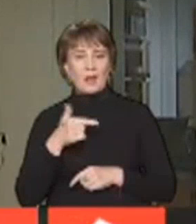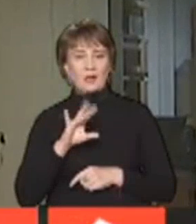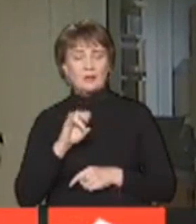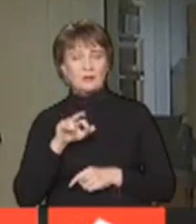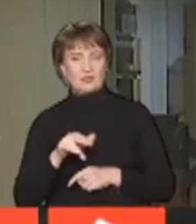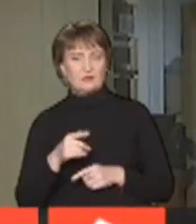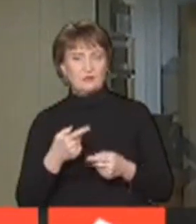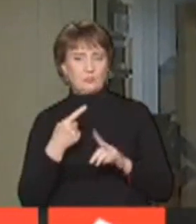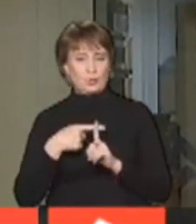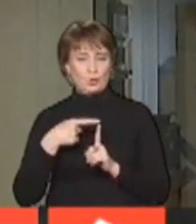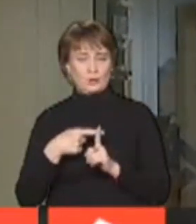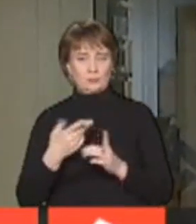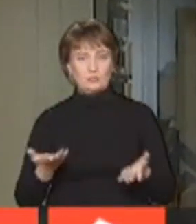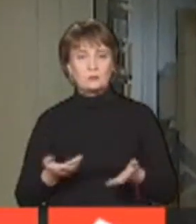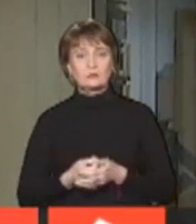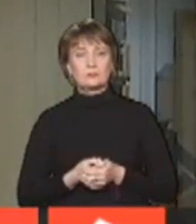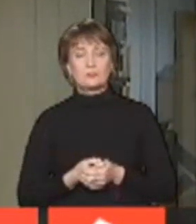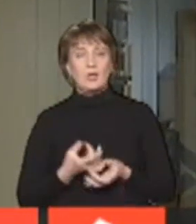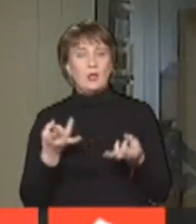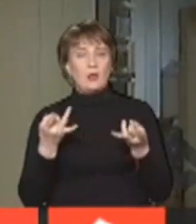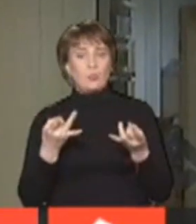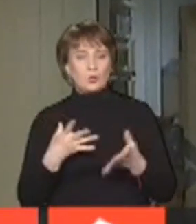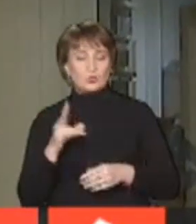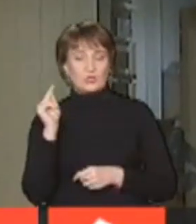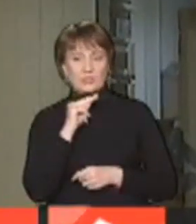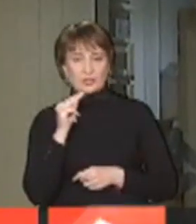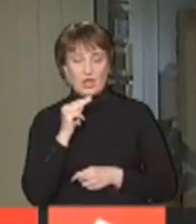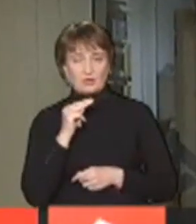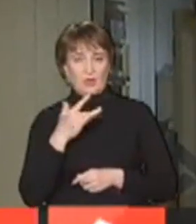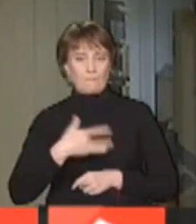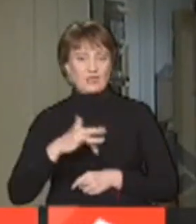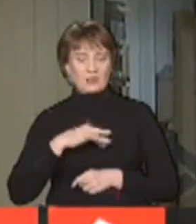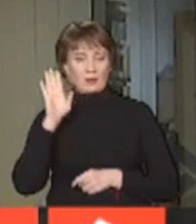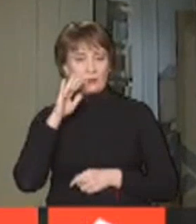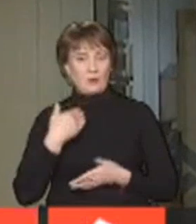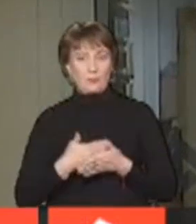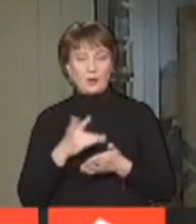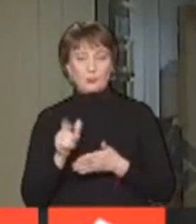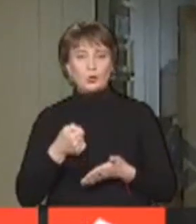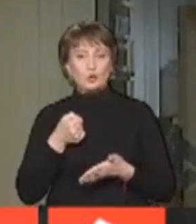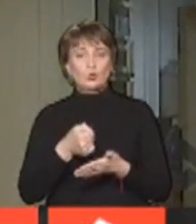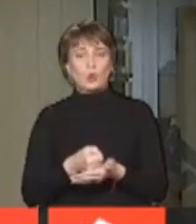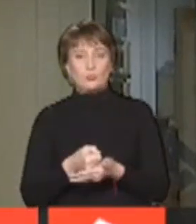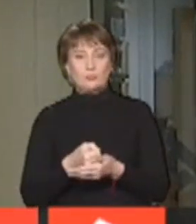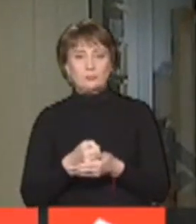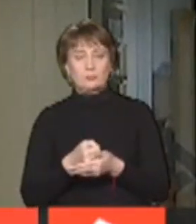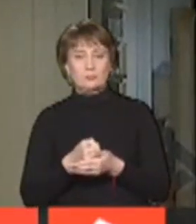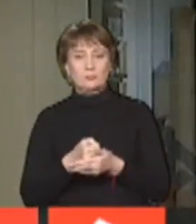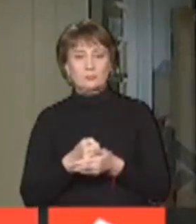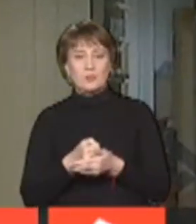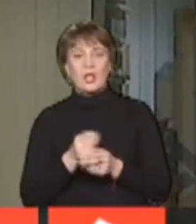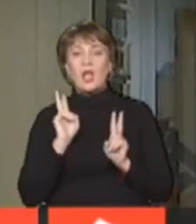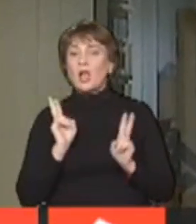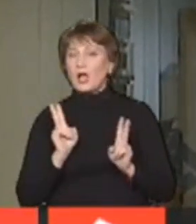стаціонарні препарати, плюс просто собі чай, мінеральна вода. Мабуть, до кому